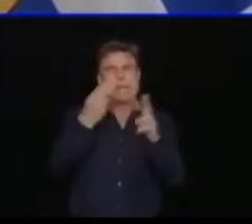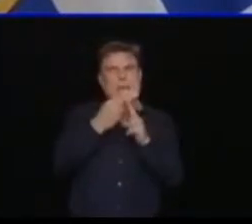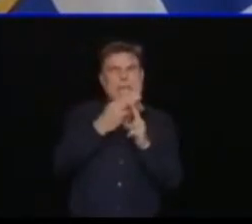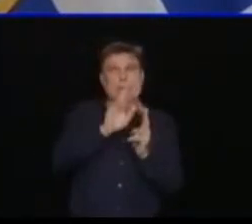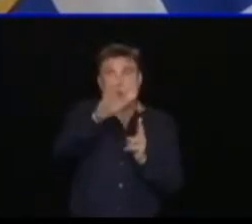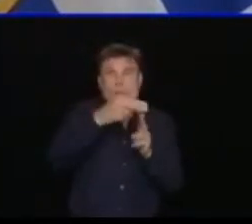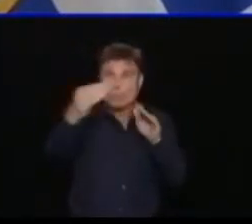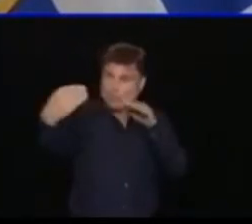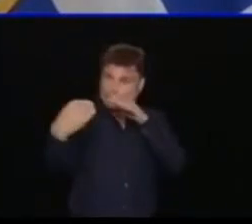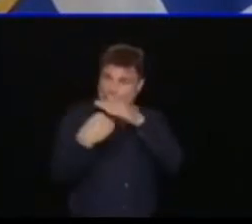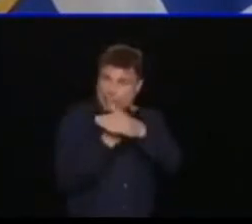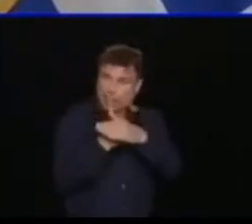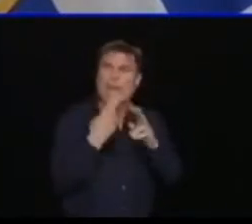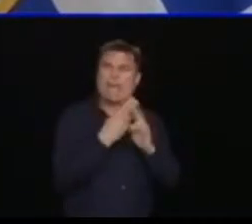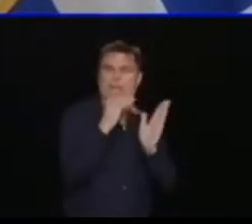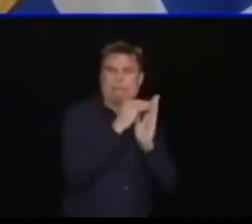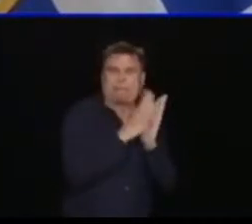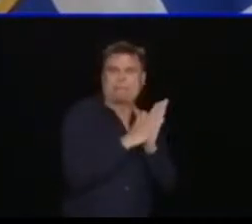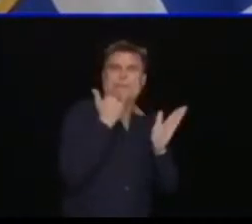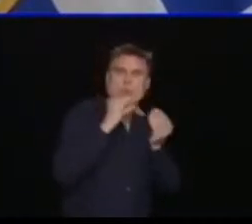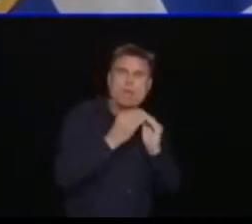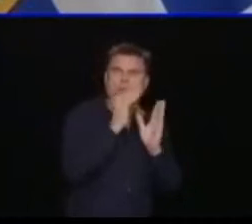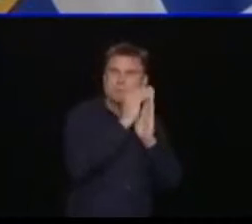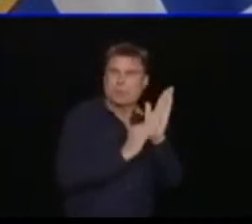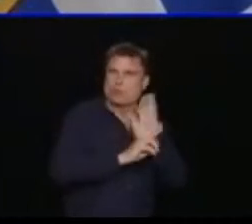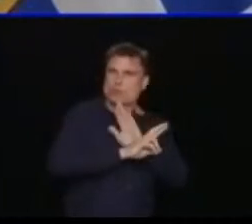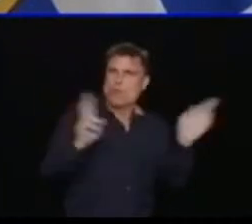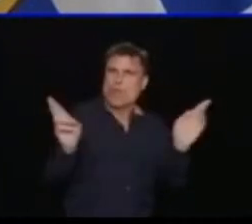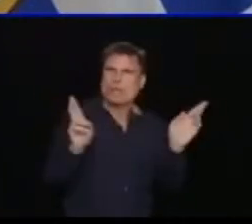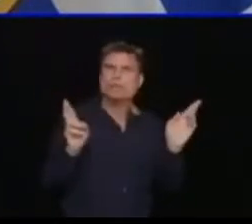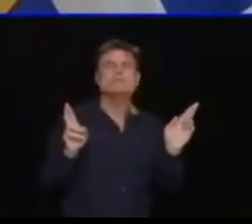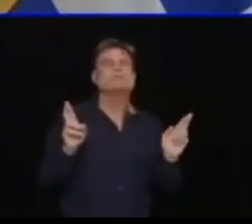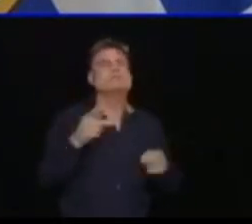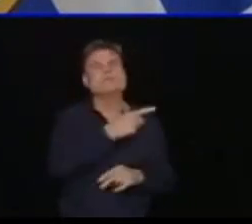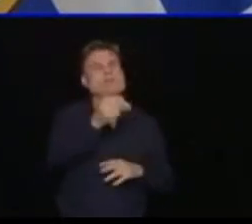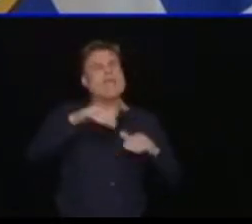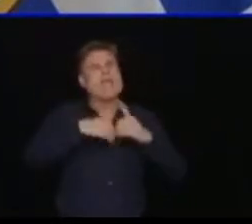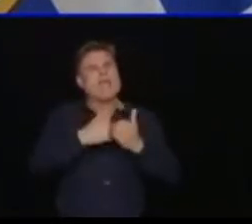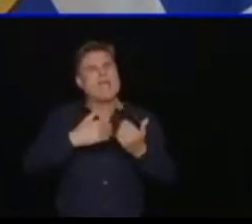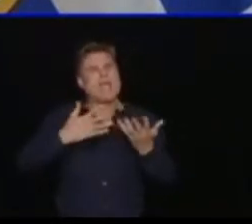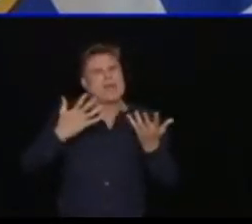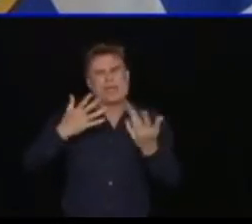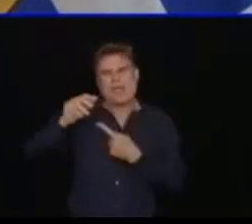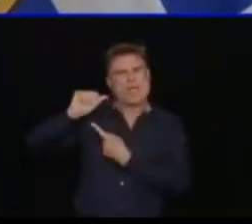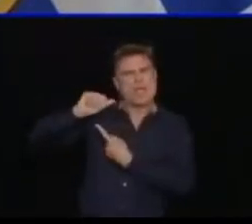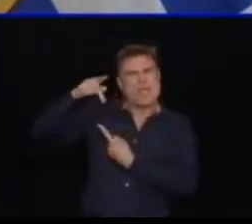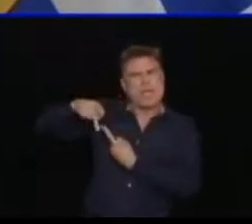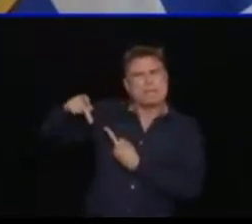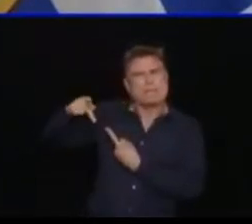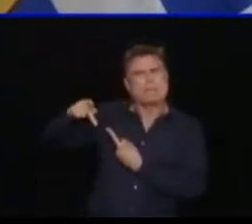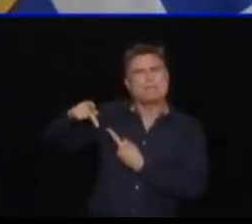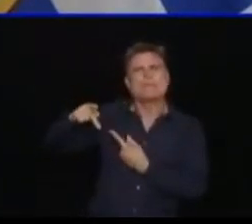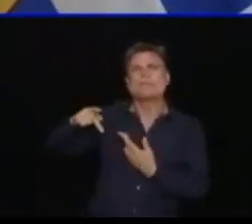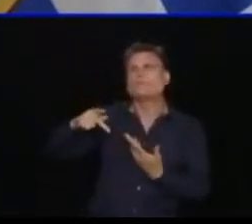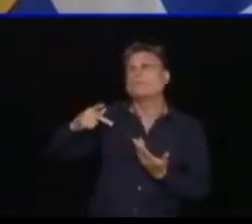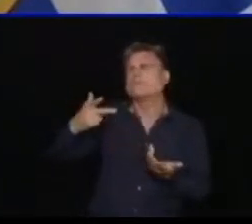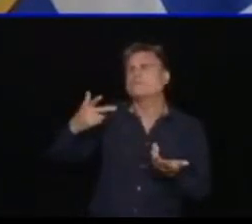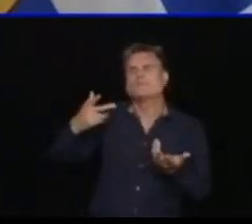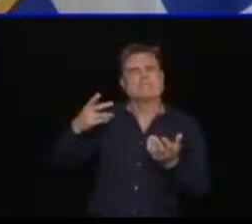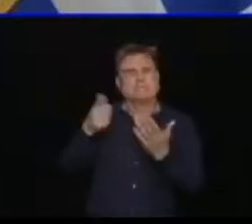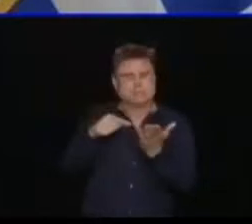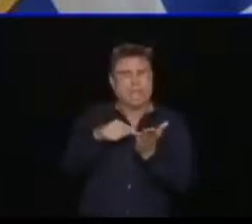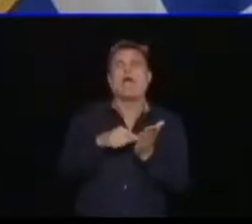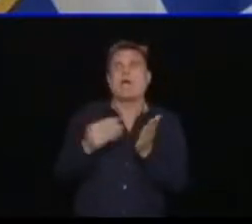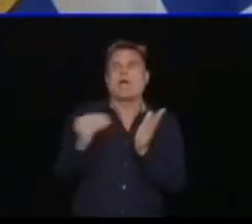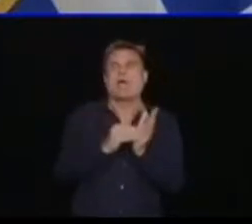虑 and 是不是 how we 考 can 虑 do 采 that 用一些 in a way that 这个应用程 gets 序 messages 能 more 够 后一个让他们能够快速接触，第